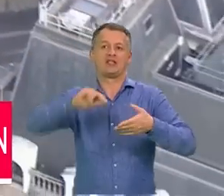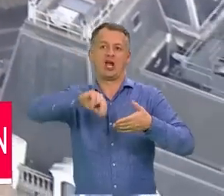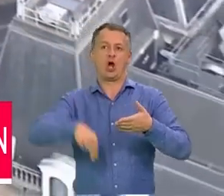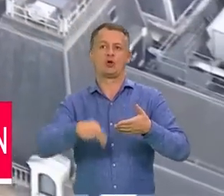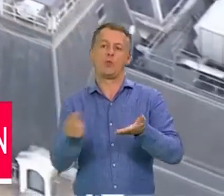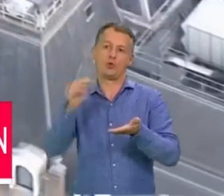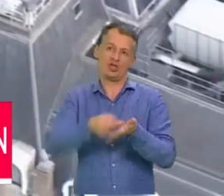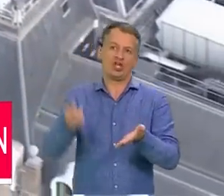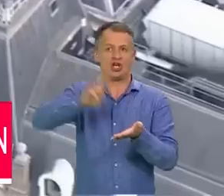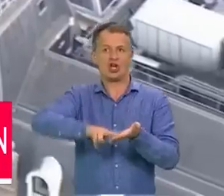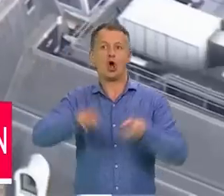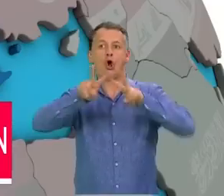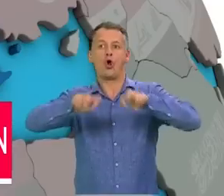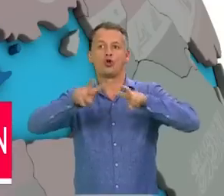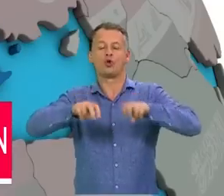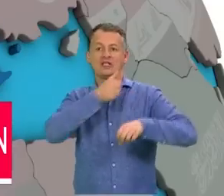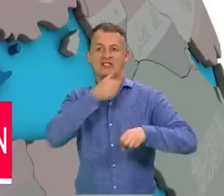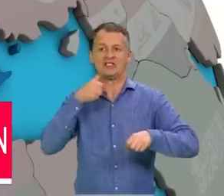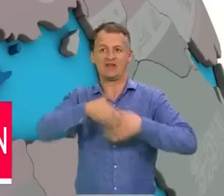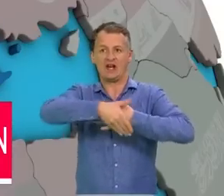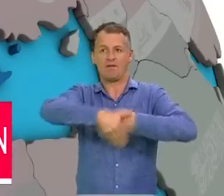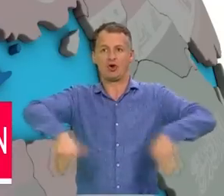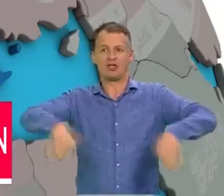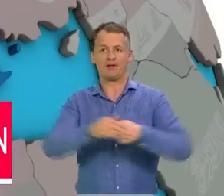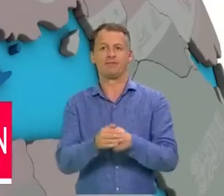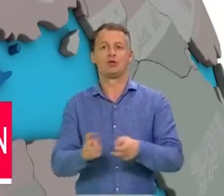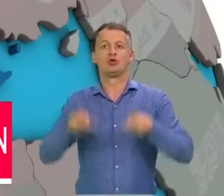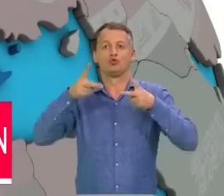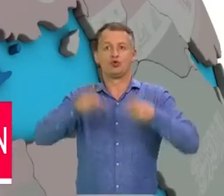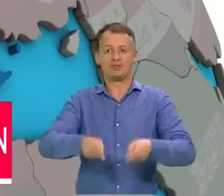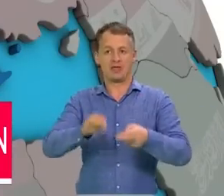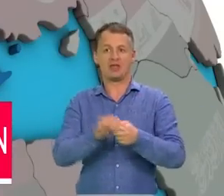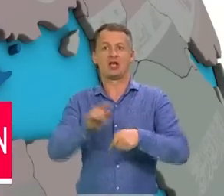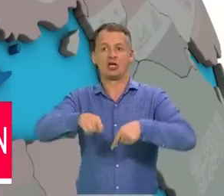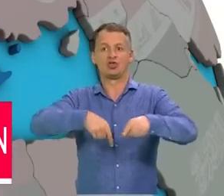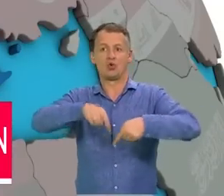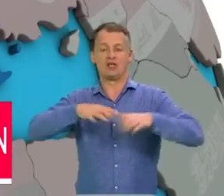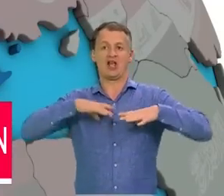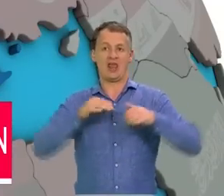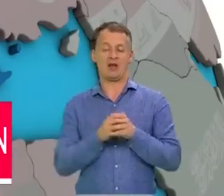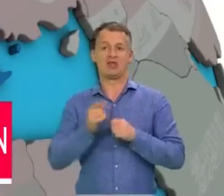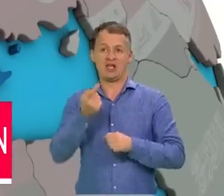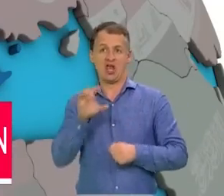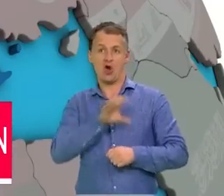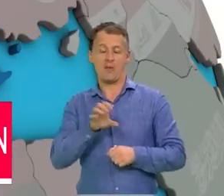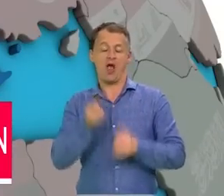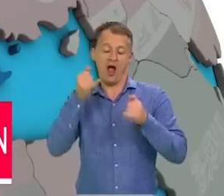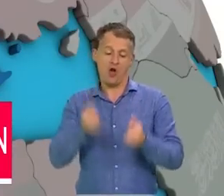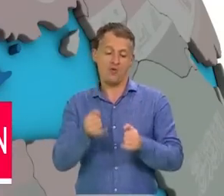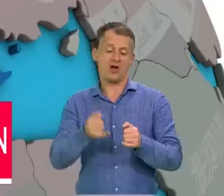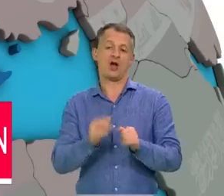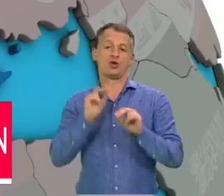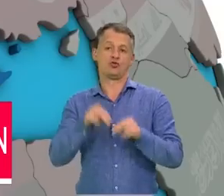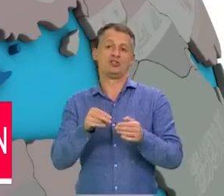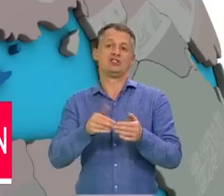reintroduc controlele la frontieră. Suspendarea tratatului Schengen privind libera circulație în Europa a devenit necesară. Îmi